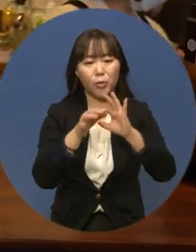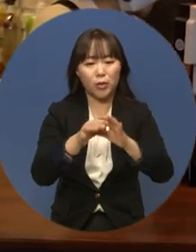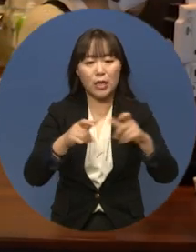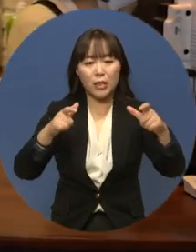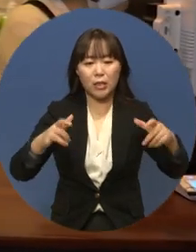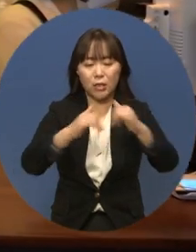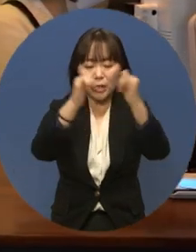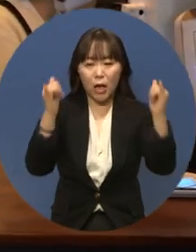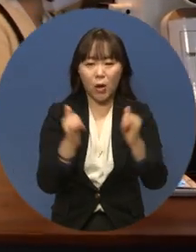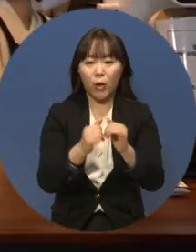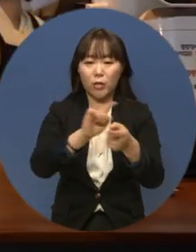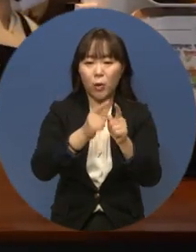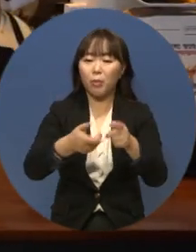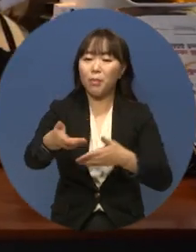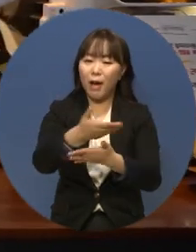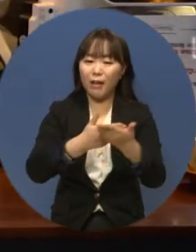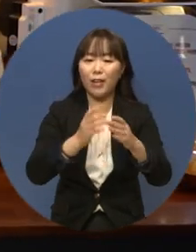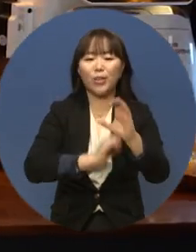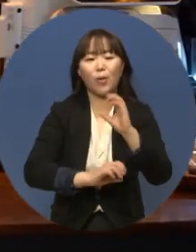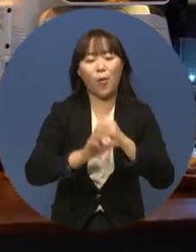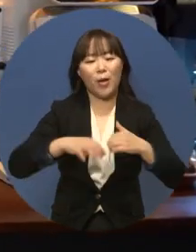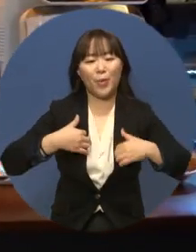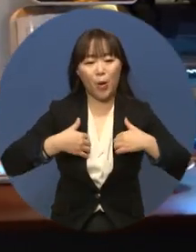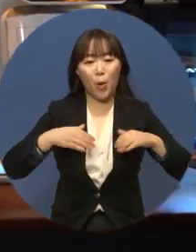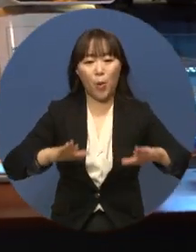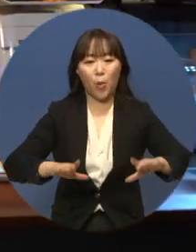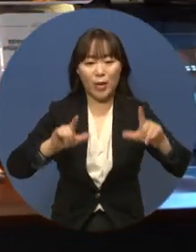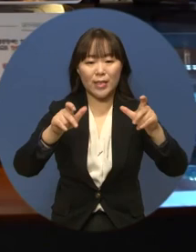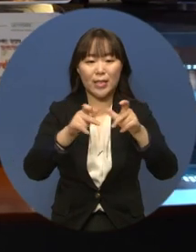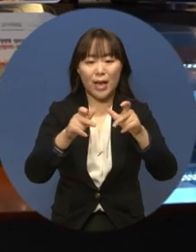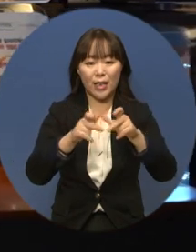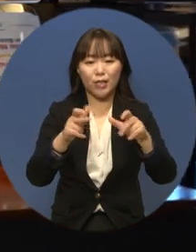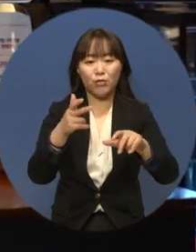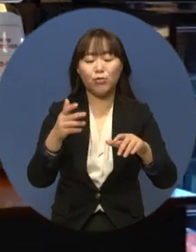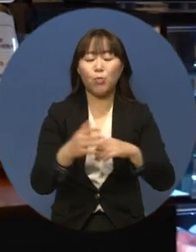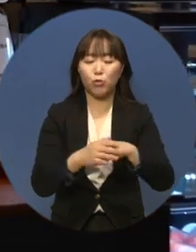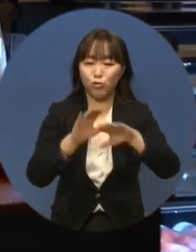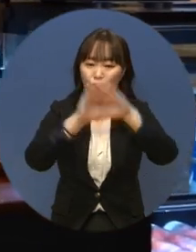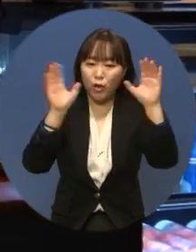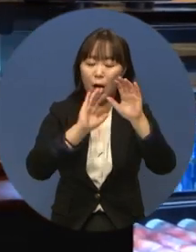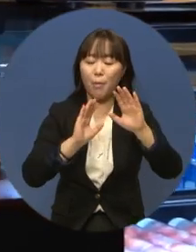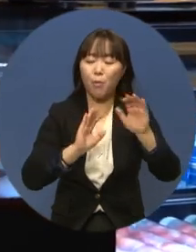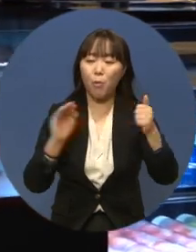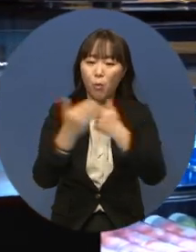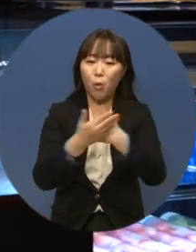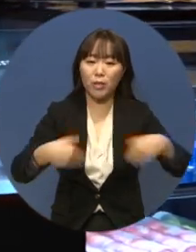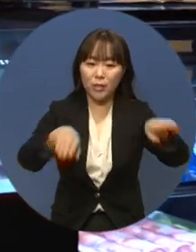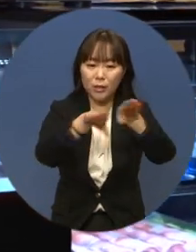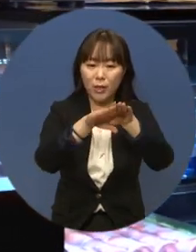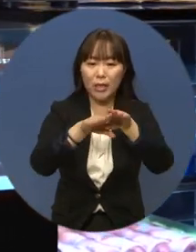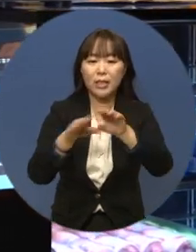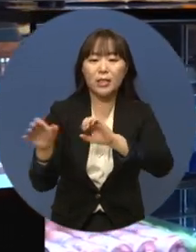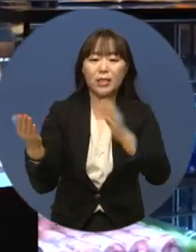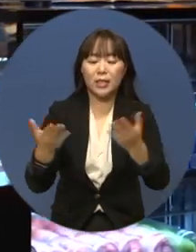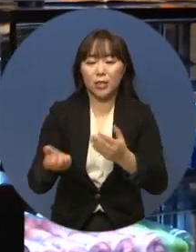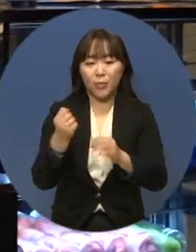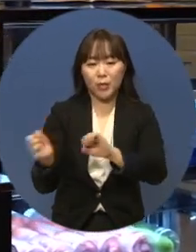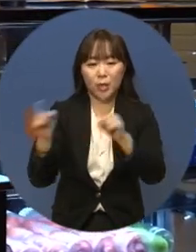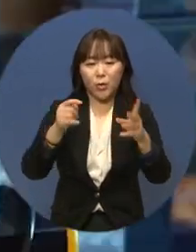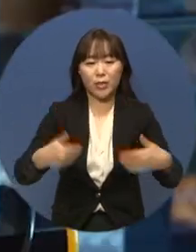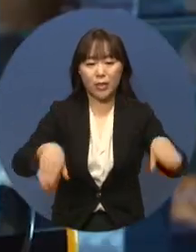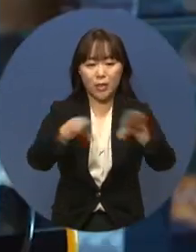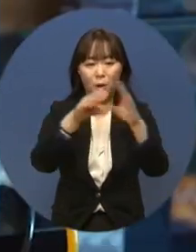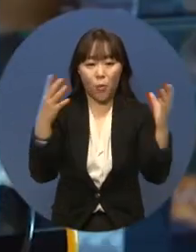지역사회와 소통하니 더없이 기쁘고 올해 장애인 주간 보호시설과 직업 재활시설 완공으로 더 가까이,